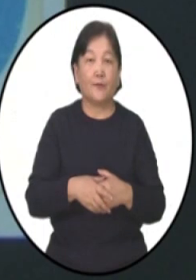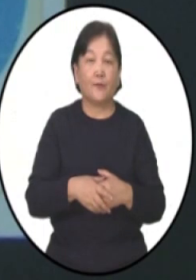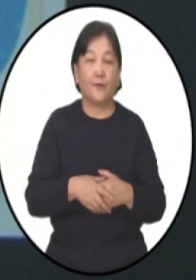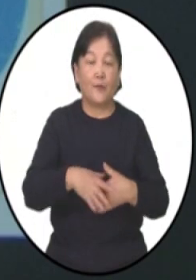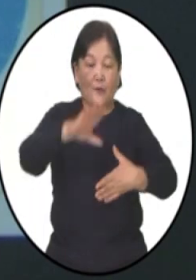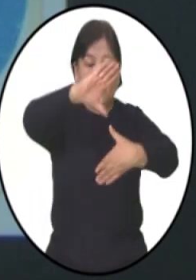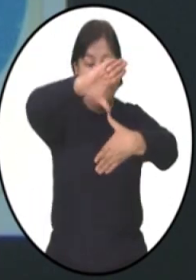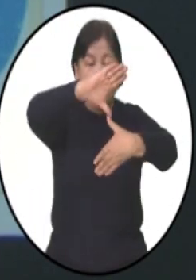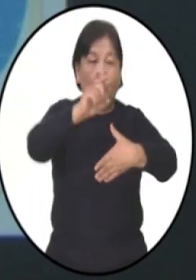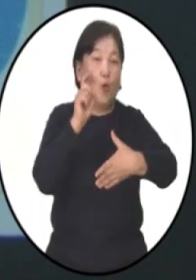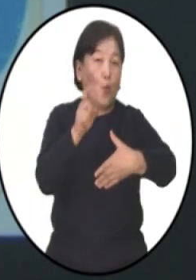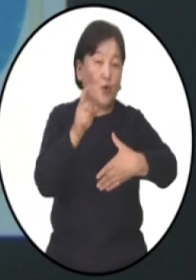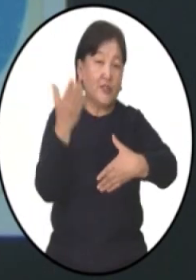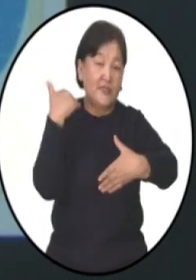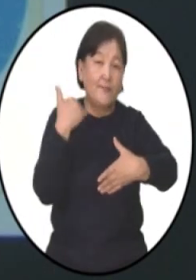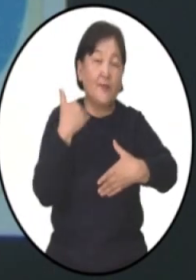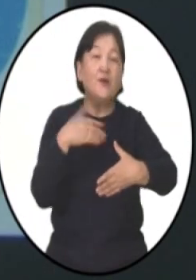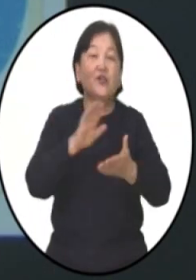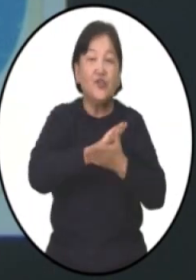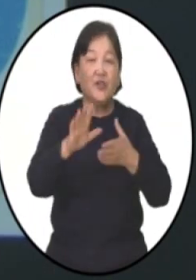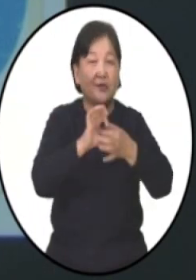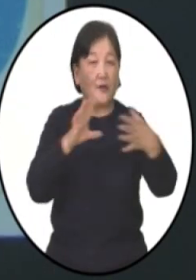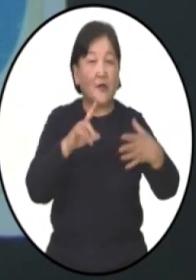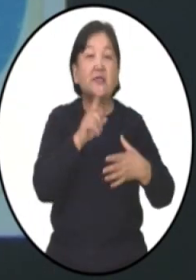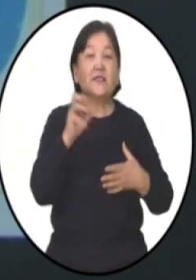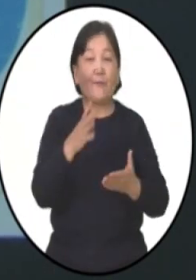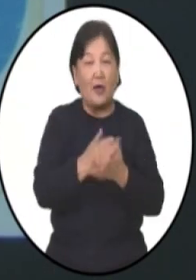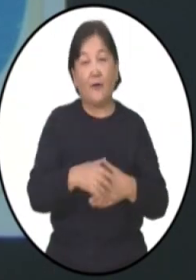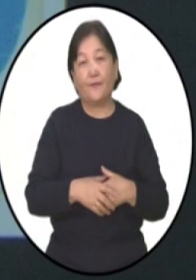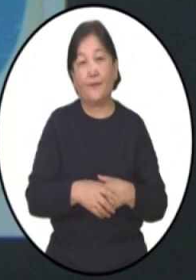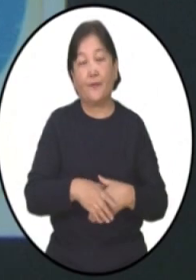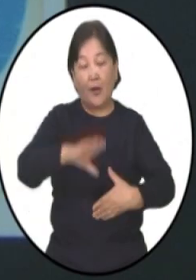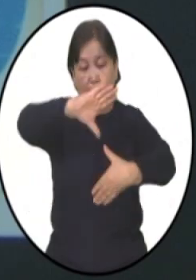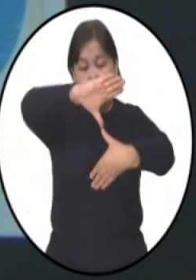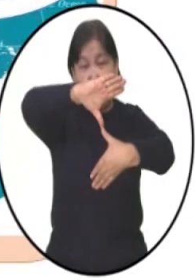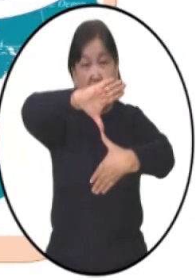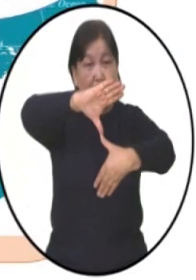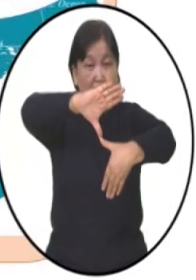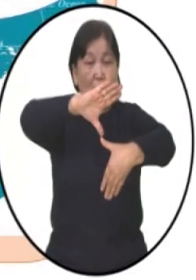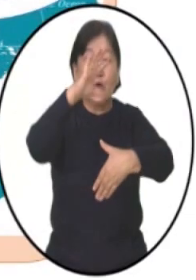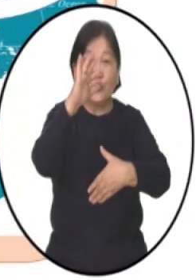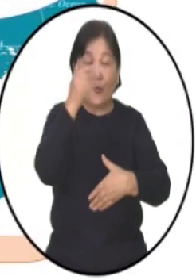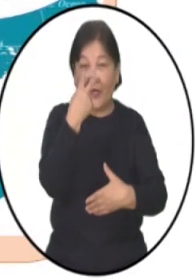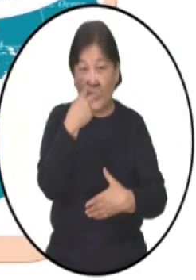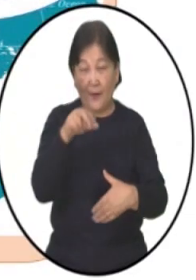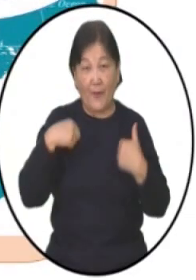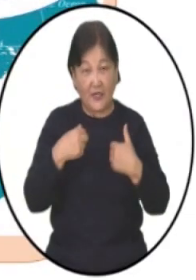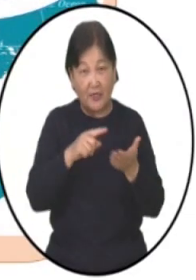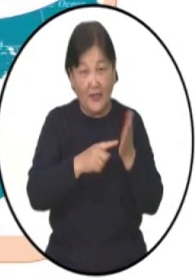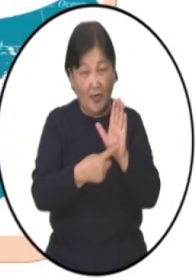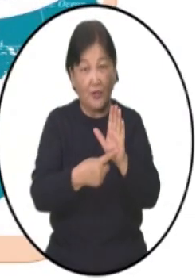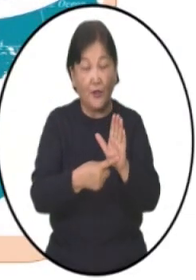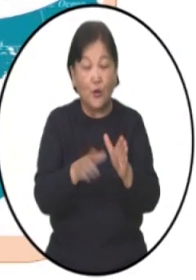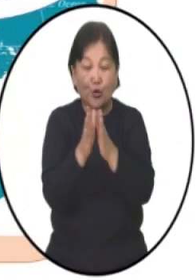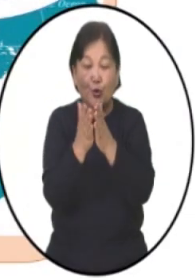Өмнөх хуучин зам нь шинээр нээсэн зам. За тэгэхээр энэ Панамын сувгийг багш нь ингэж үлдээ. Энийг та бүхэн сурах